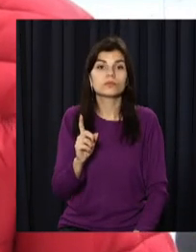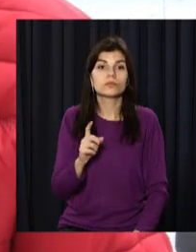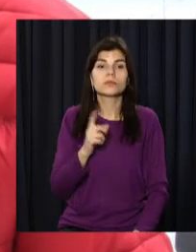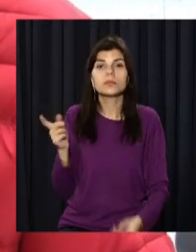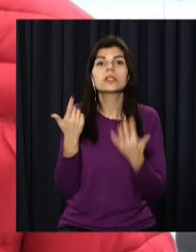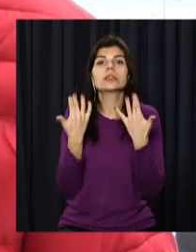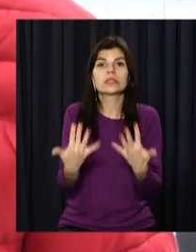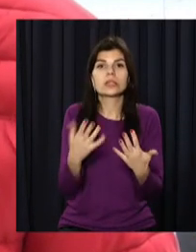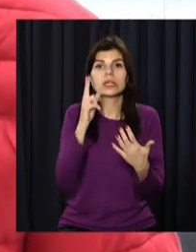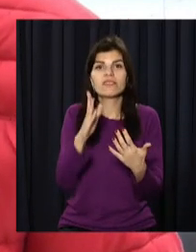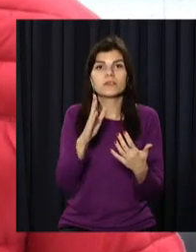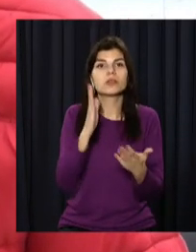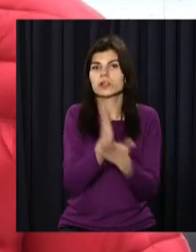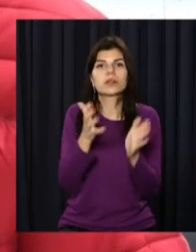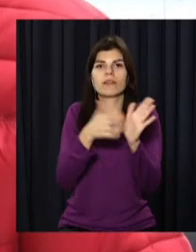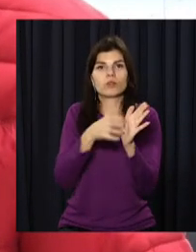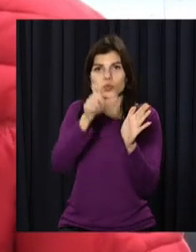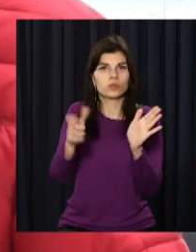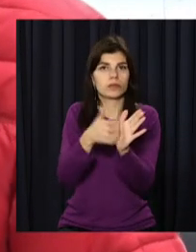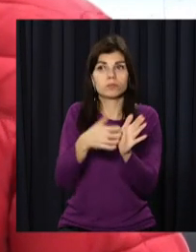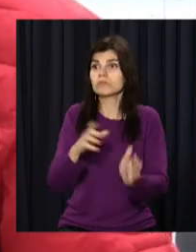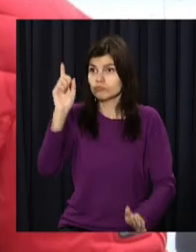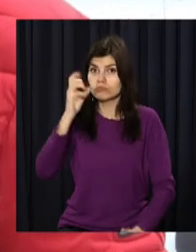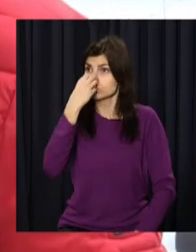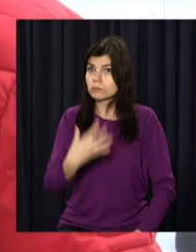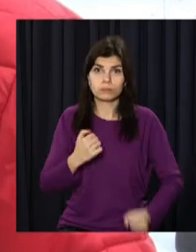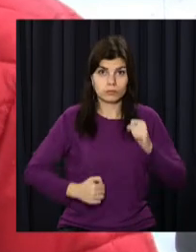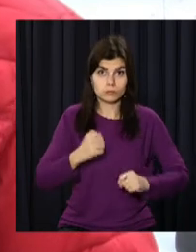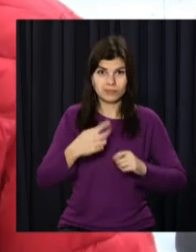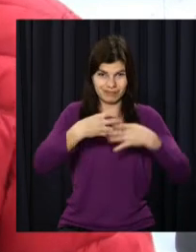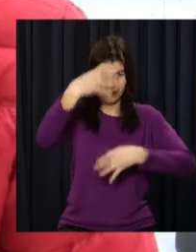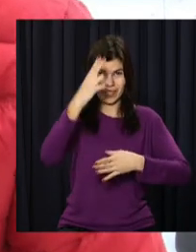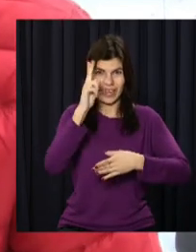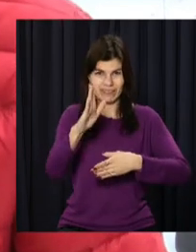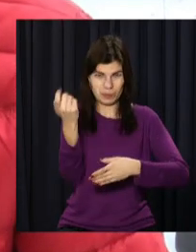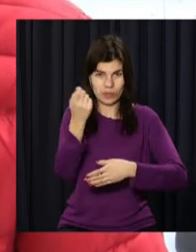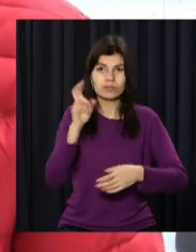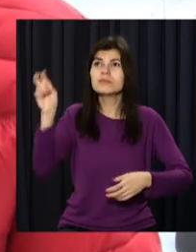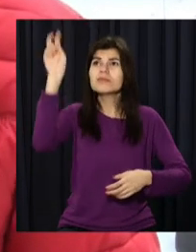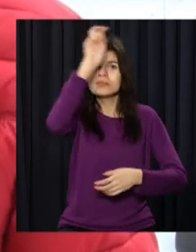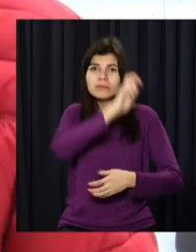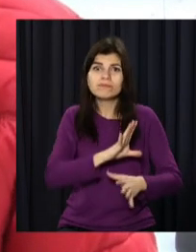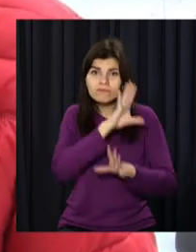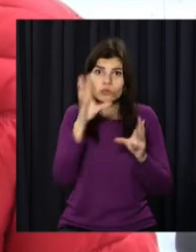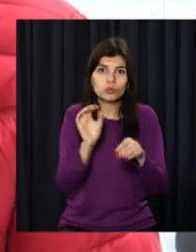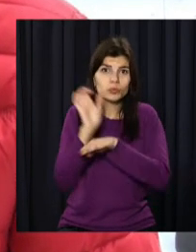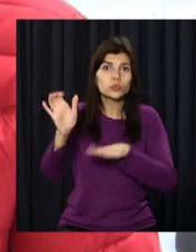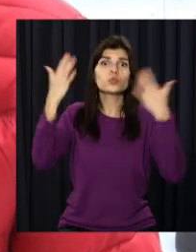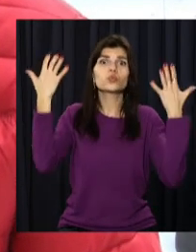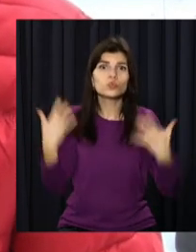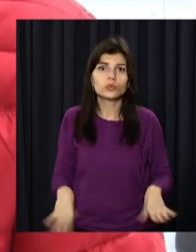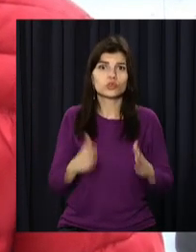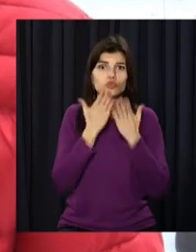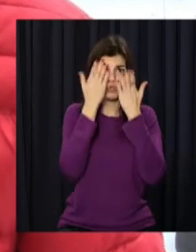кілька квартир цього не зробили. Ми лично сходили, как бы подъезд небольшой, квартир мало, все показали, у всех все отправлено, все